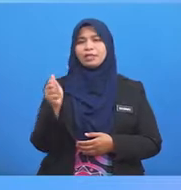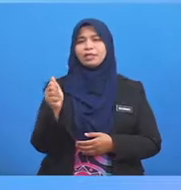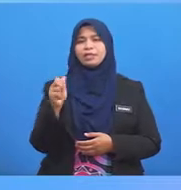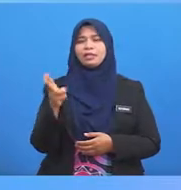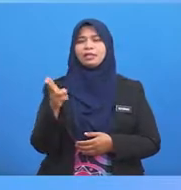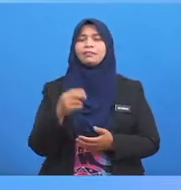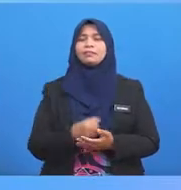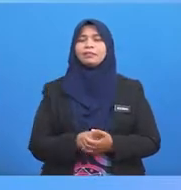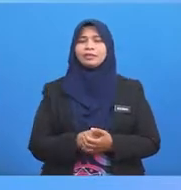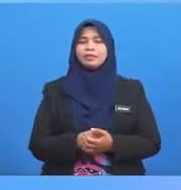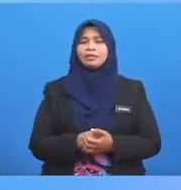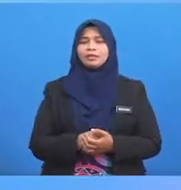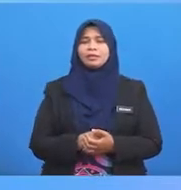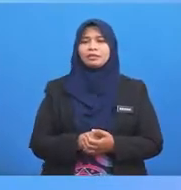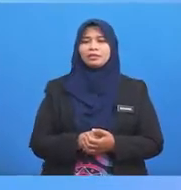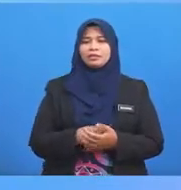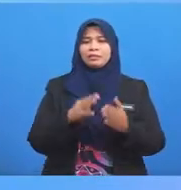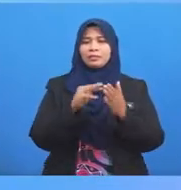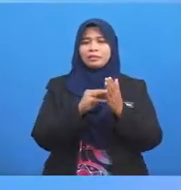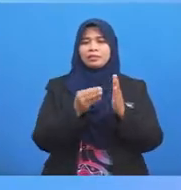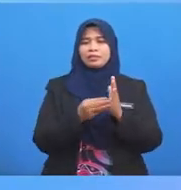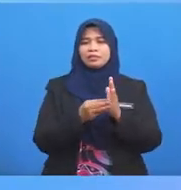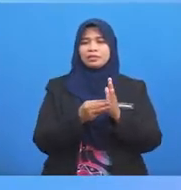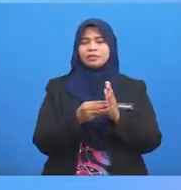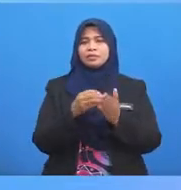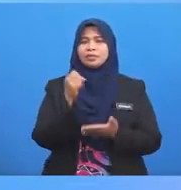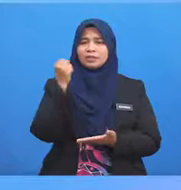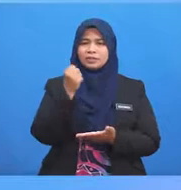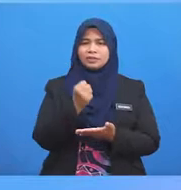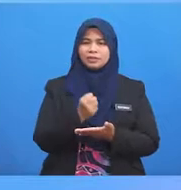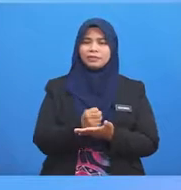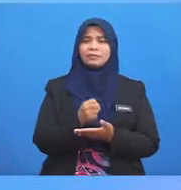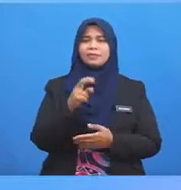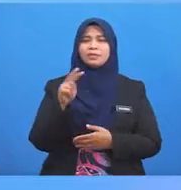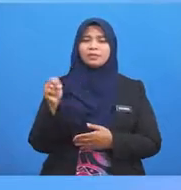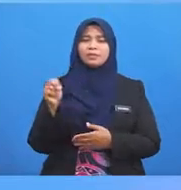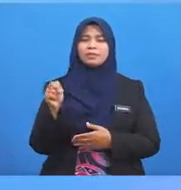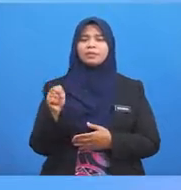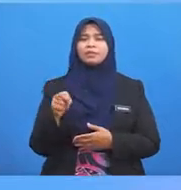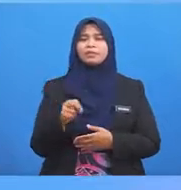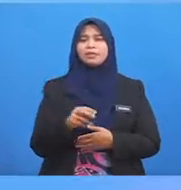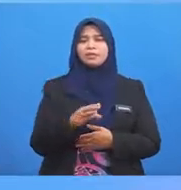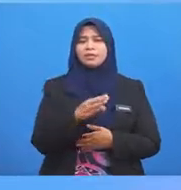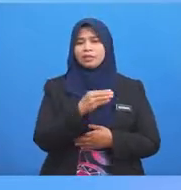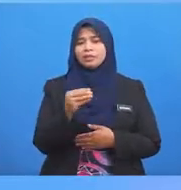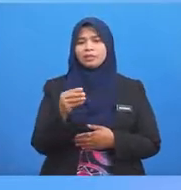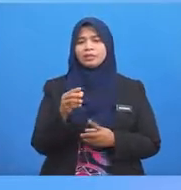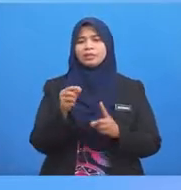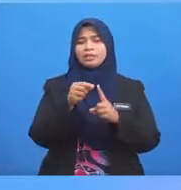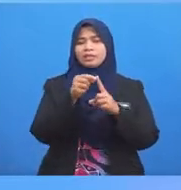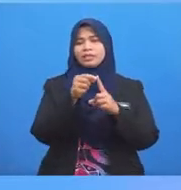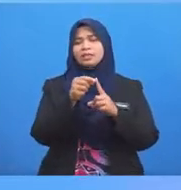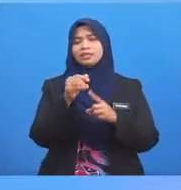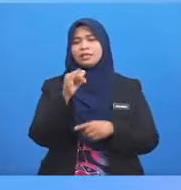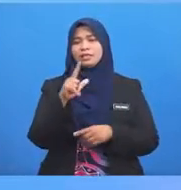Al-Kafalah dari sudut bahasa bermaksud jaminan. Manakala Al-Kafalah dari